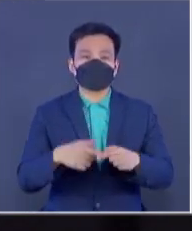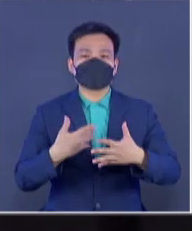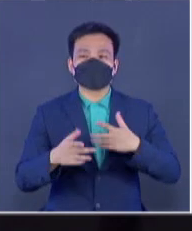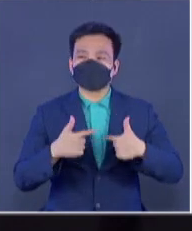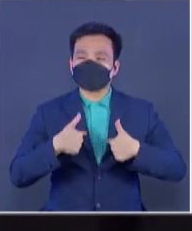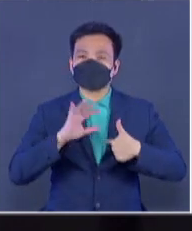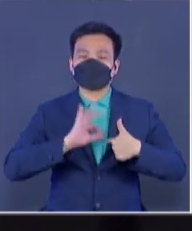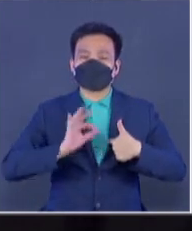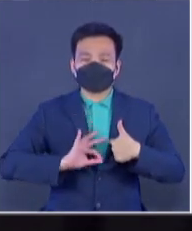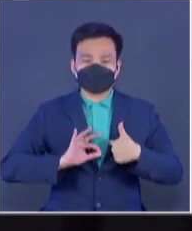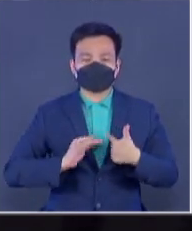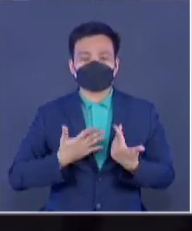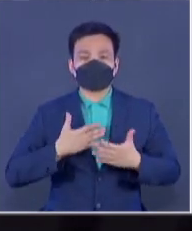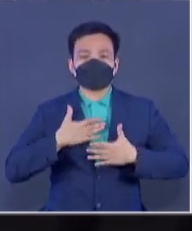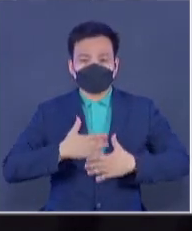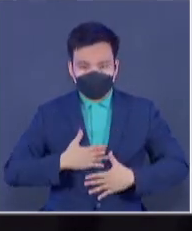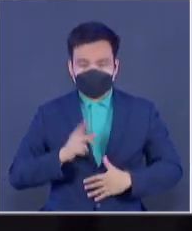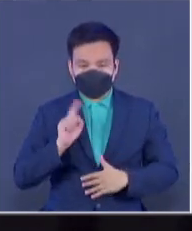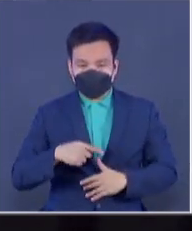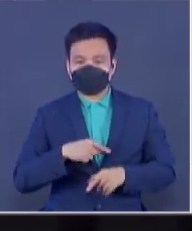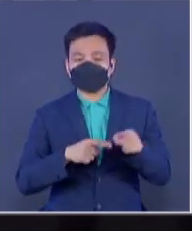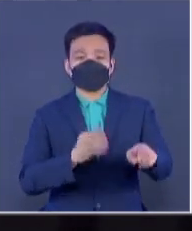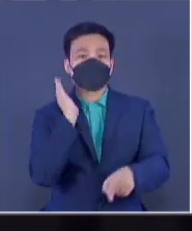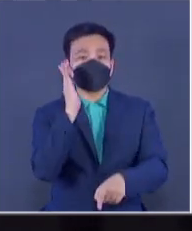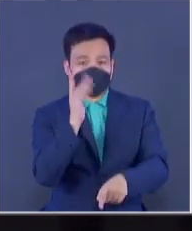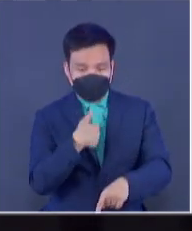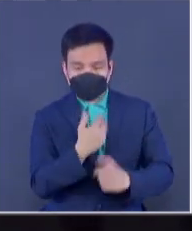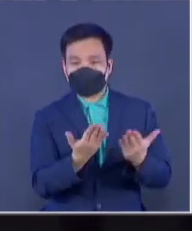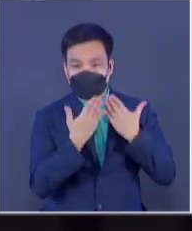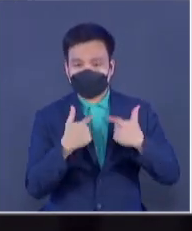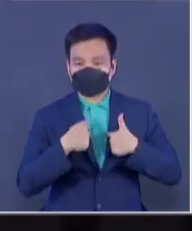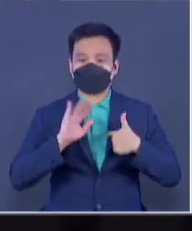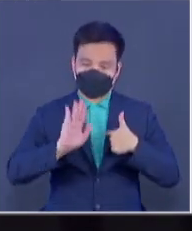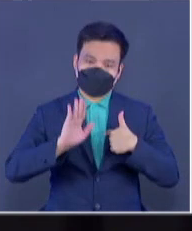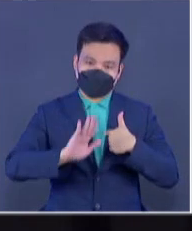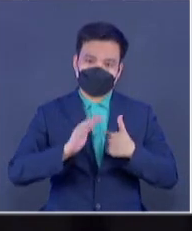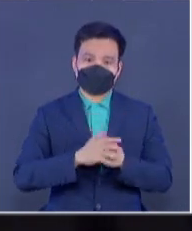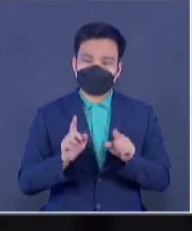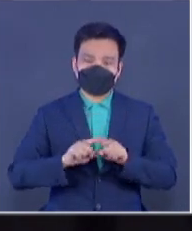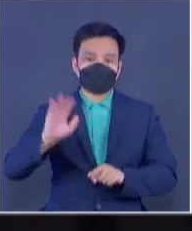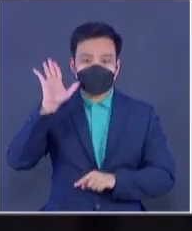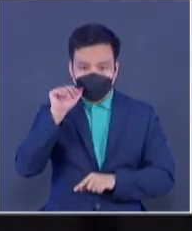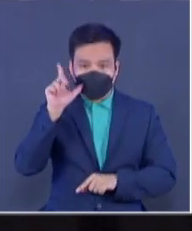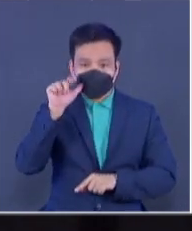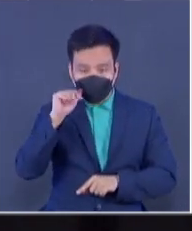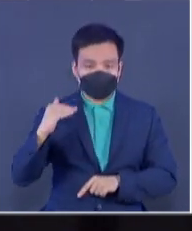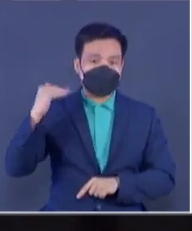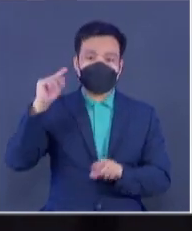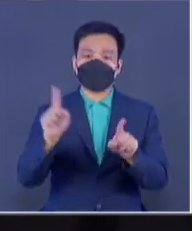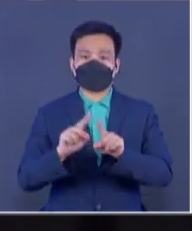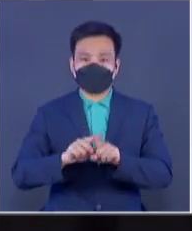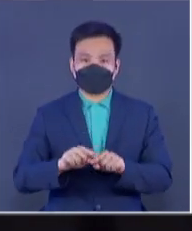ความสบายใจให้เราด้วยเขาห้ามคือทั้งคุณว่าคุณแม่ทั้งพี่เลยคือเขามีความรู้สึกว่า